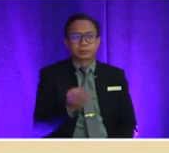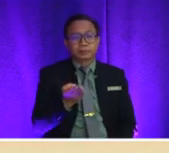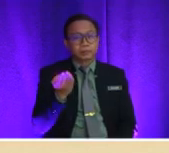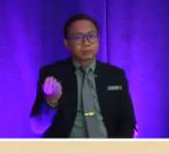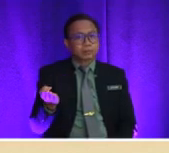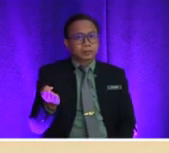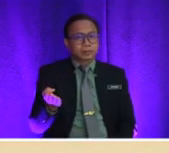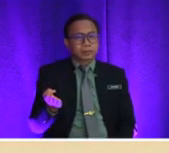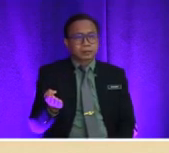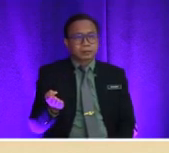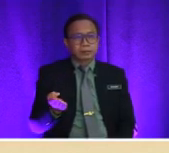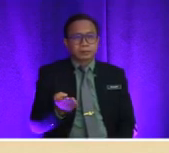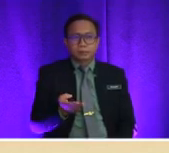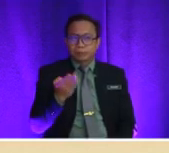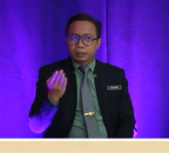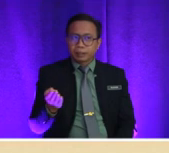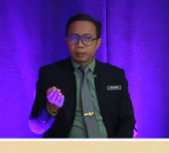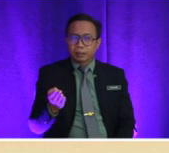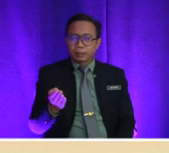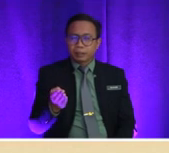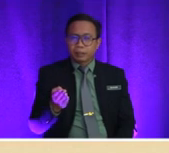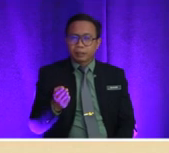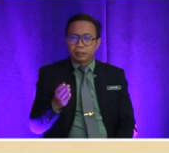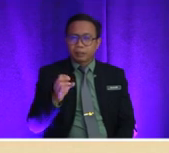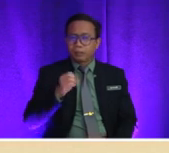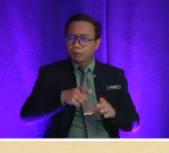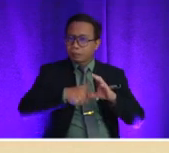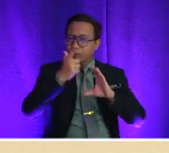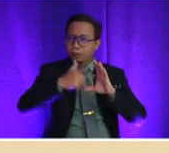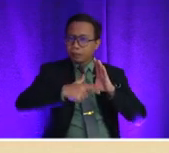bahan-bahan elektrik adalah